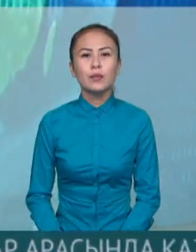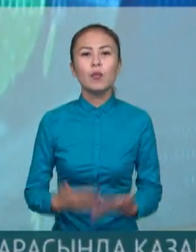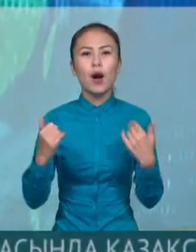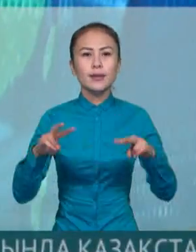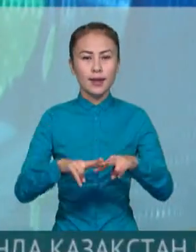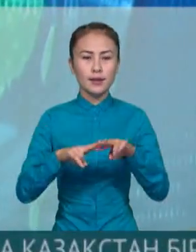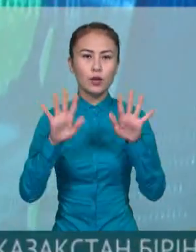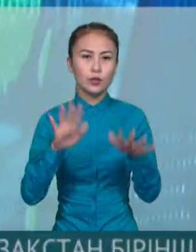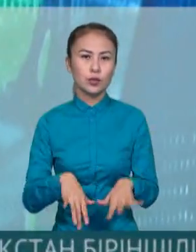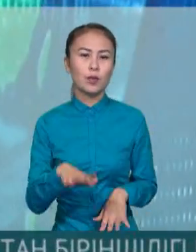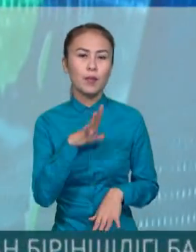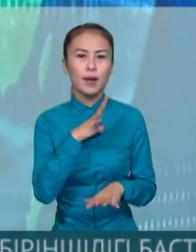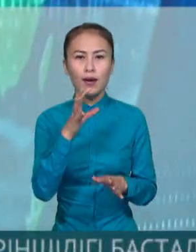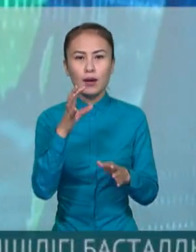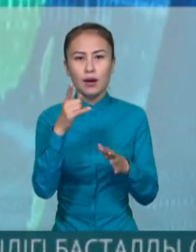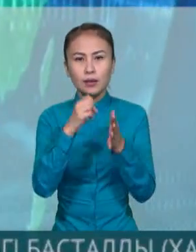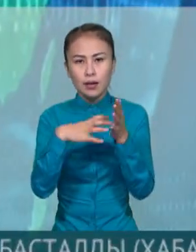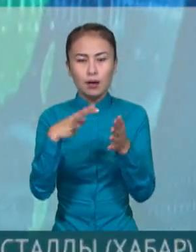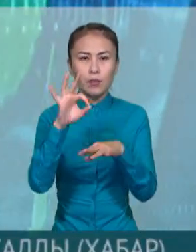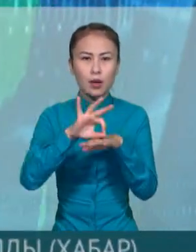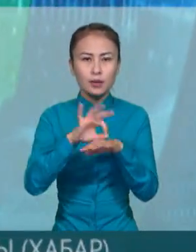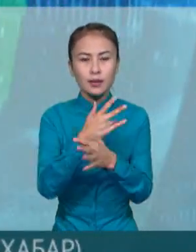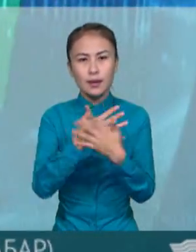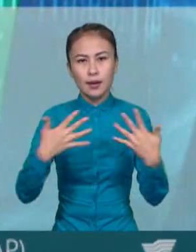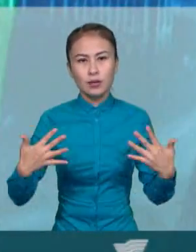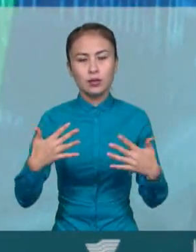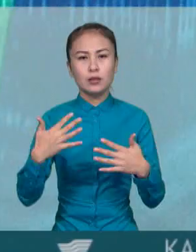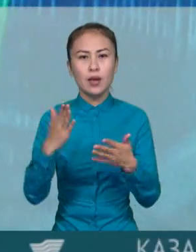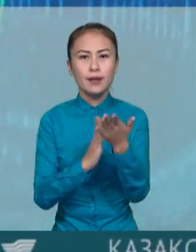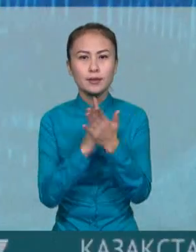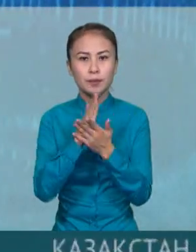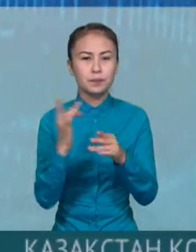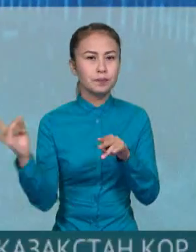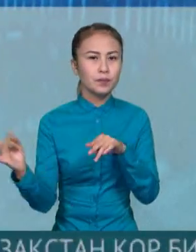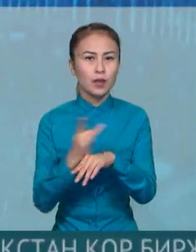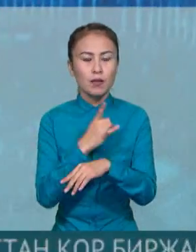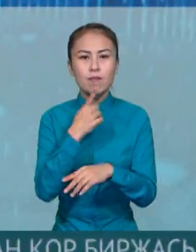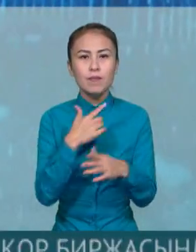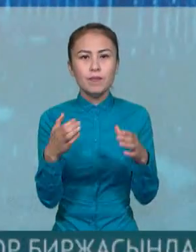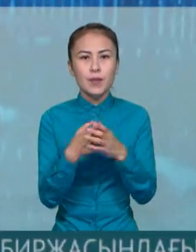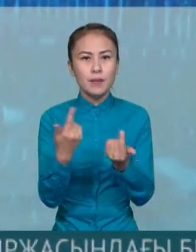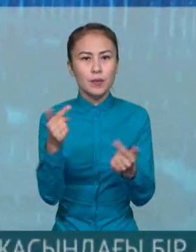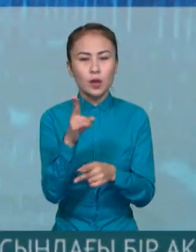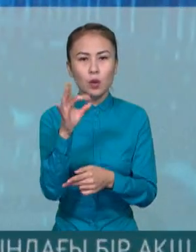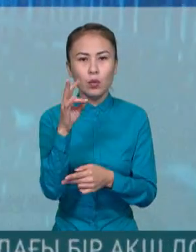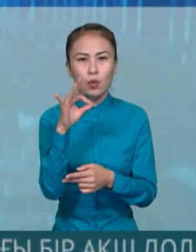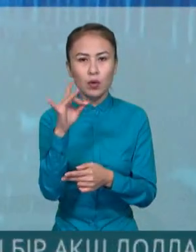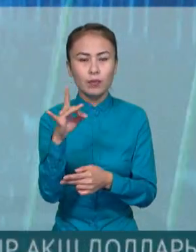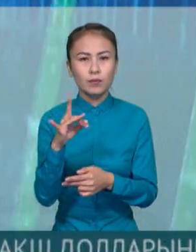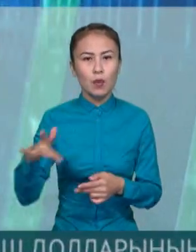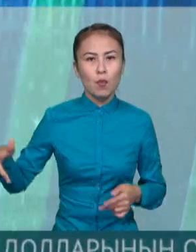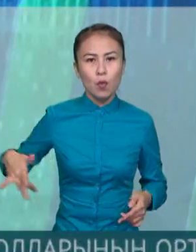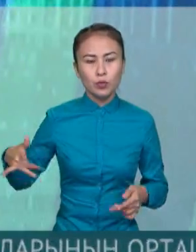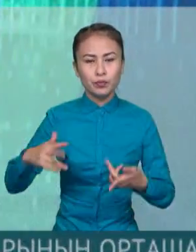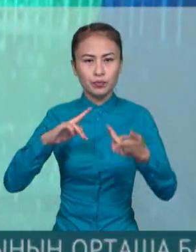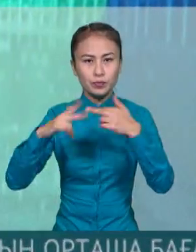Бүгін Астанадағы ұлттық онкология және трансплантология ғылыми орталығында алғаш рет қан тобы сәйкес келмейтін донордың бүйрегі